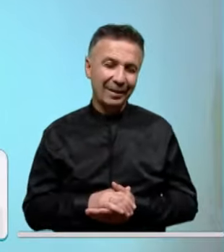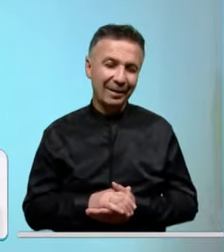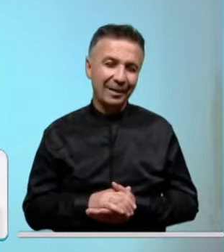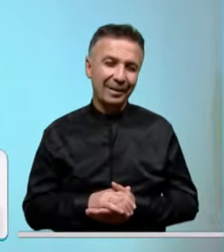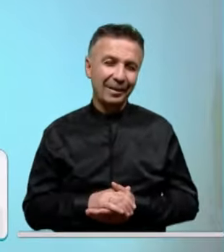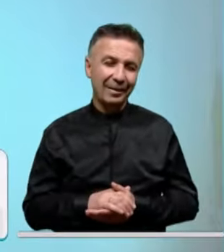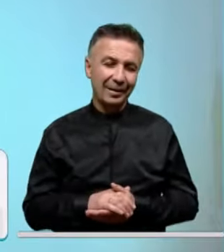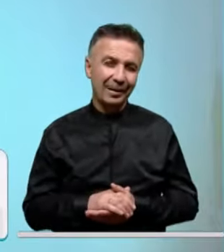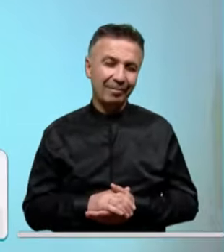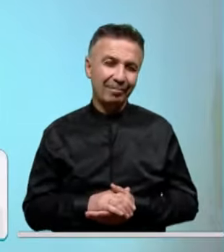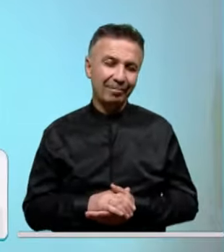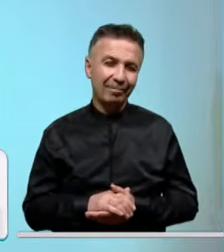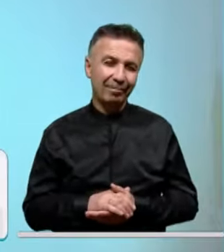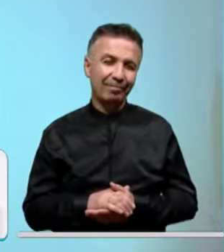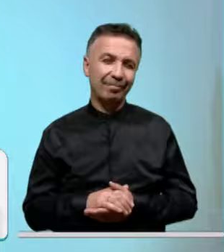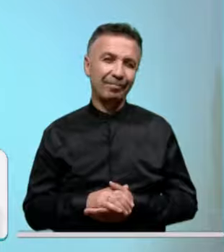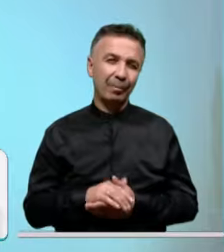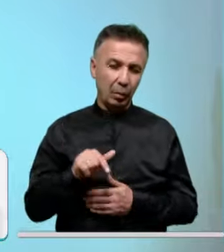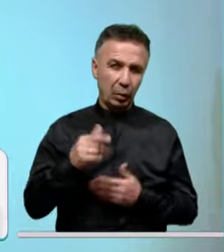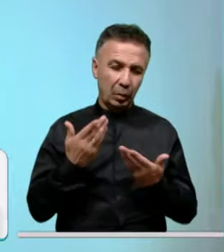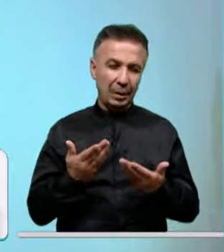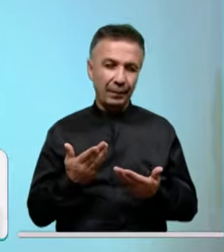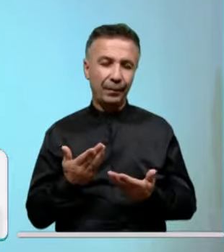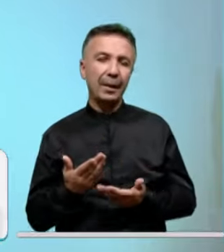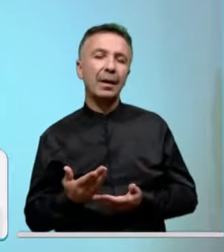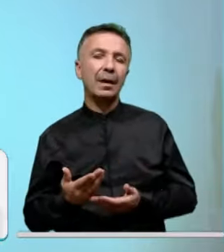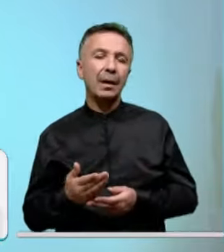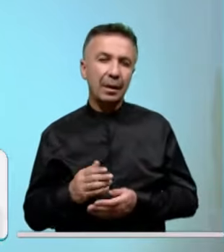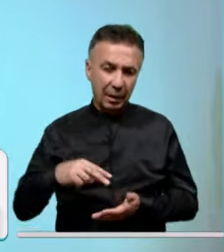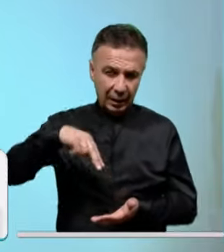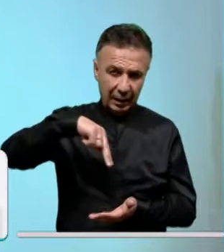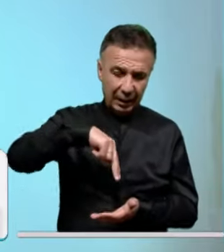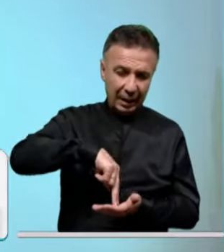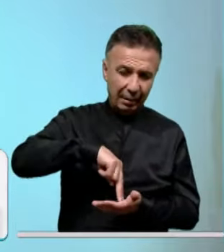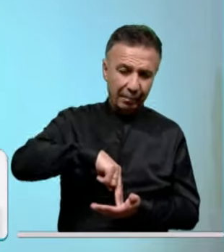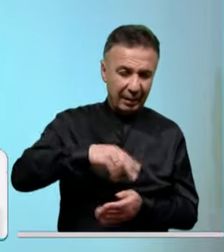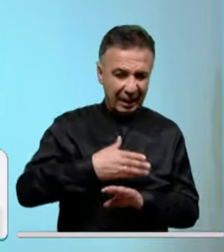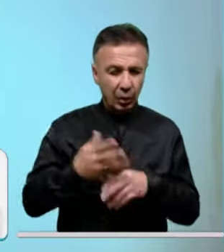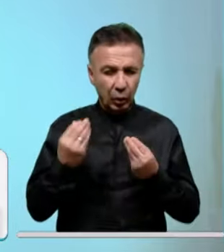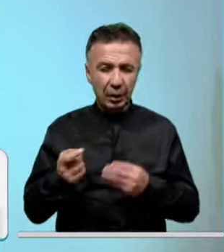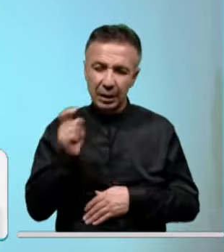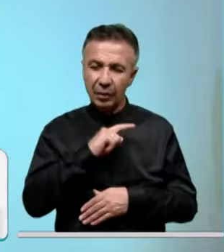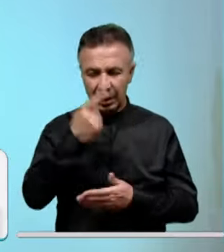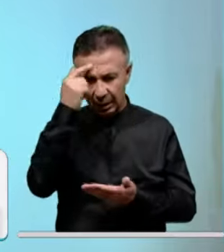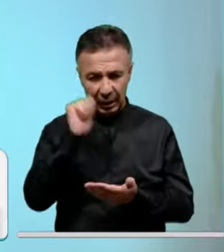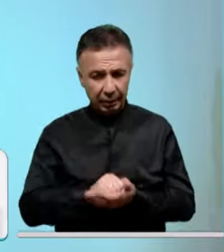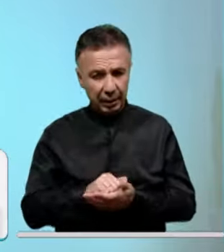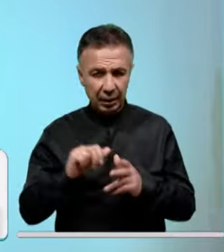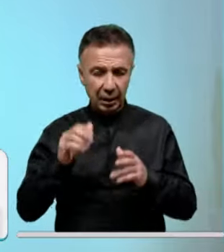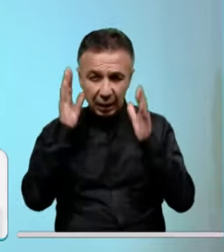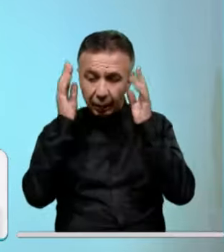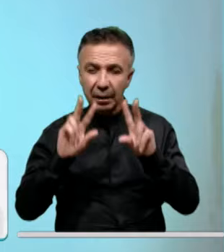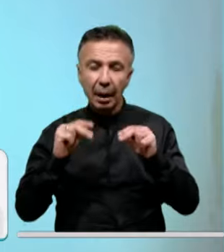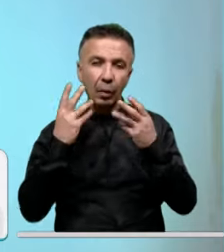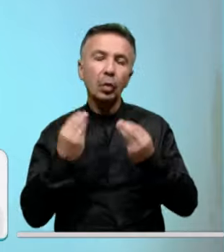detay her yerde yok. Bu durumda kıyamı geciktirdiği için sehiv secdesiyle bu eksikliğini gidermesi icap eder. Peki